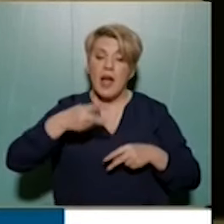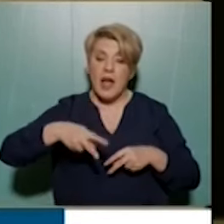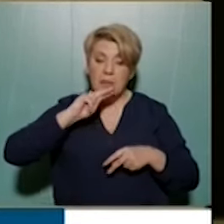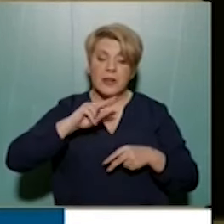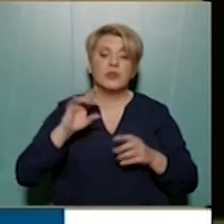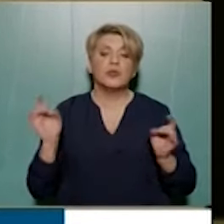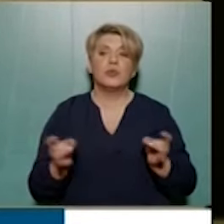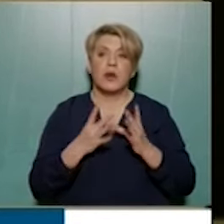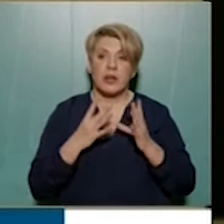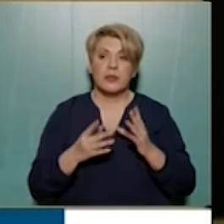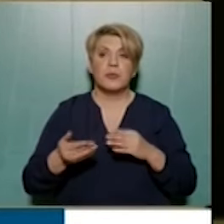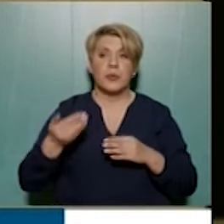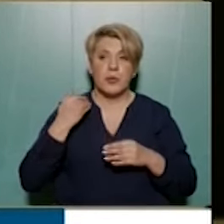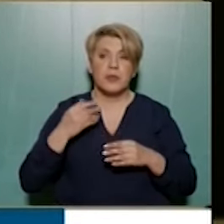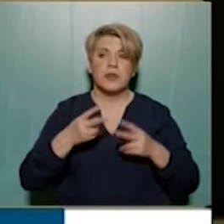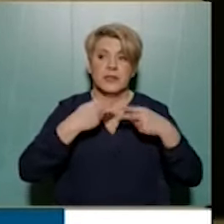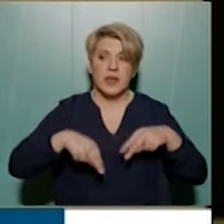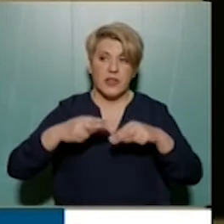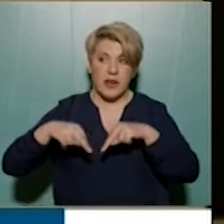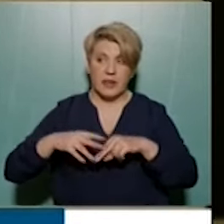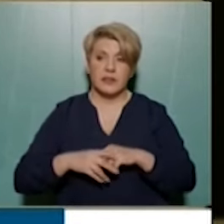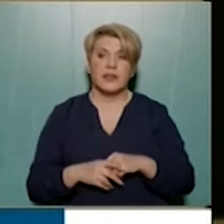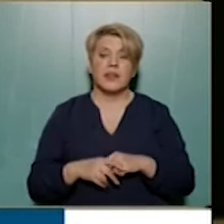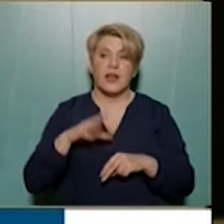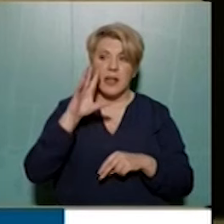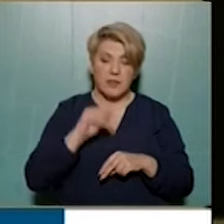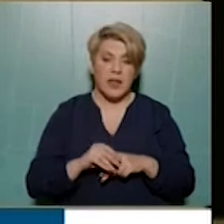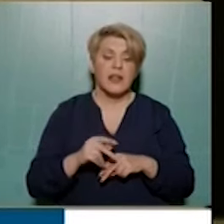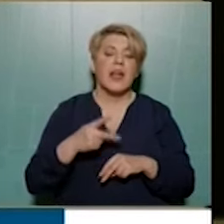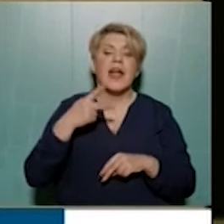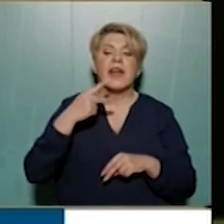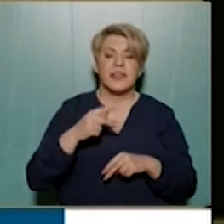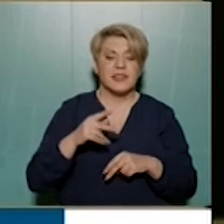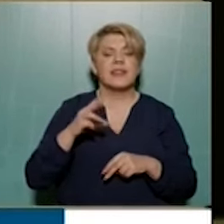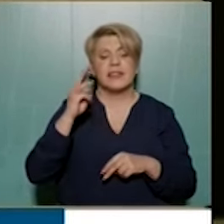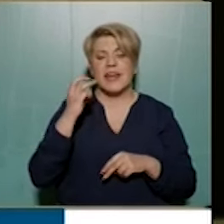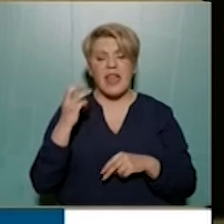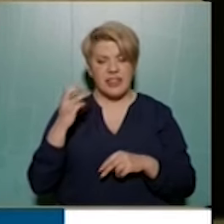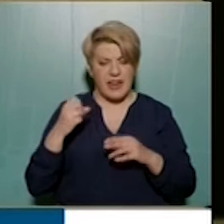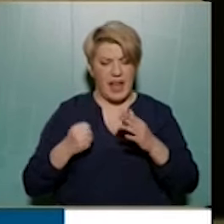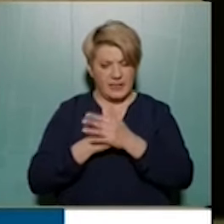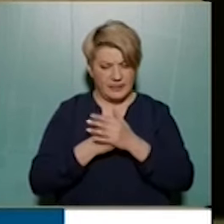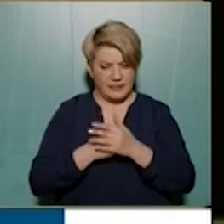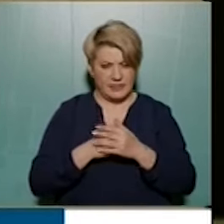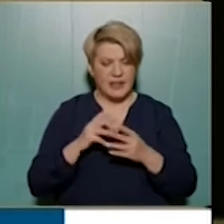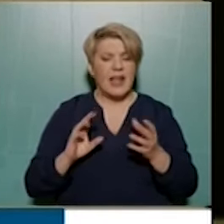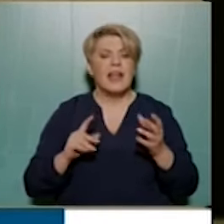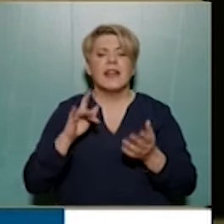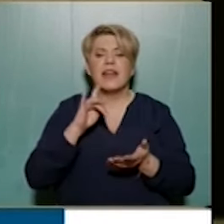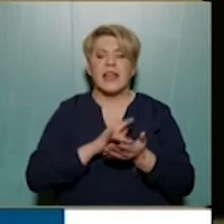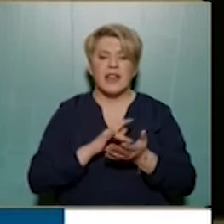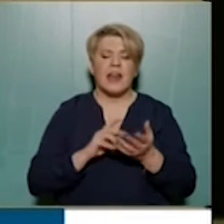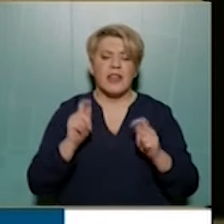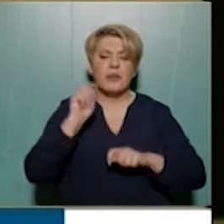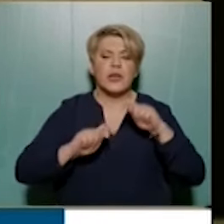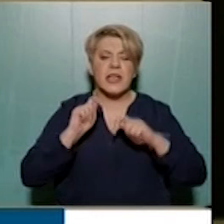πω έτσι τουλάχιστον, και στις προηγούμενες συνεδριάσεις. Και ένα αφορά και τα ΚΔΑΠ Τριανδρίας ειδικά, που δεν καταλάβαμε τελικά ποια είναι η